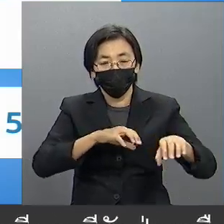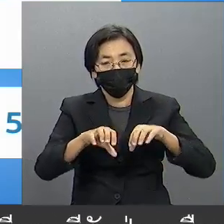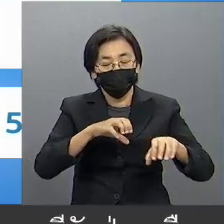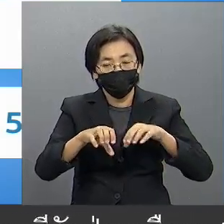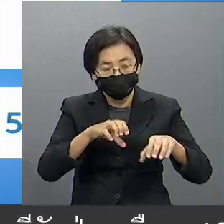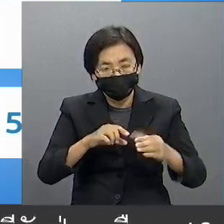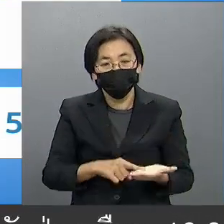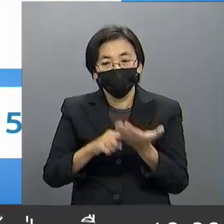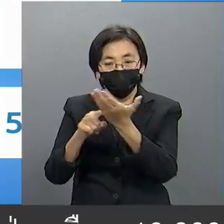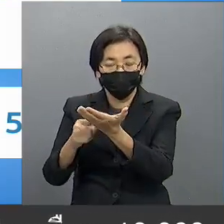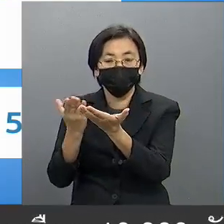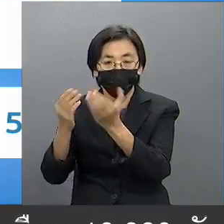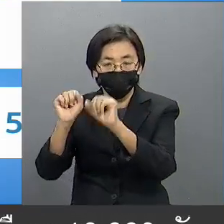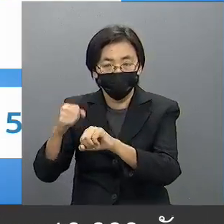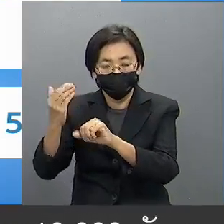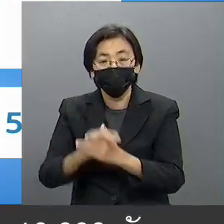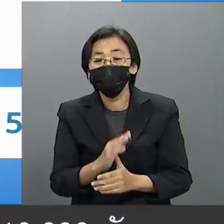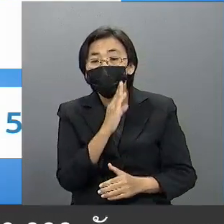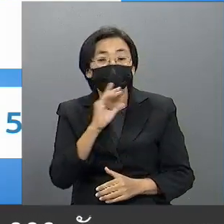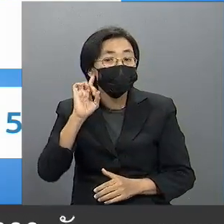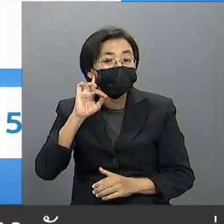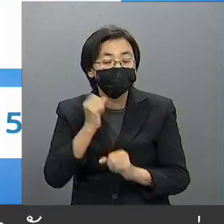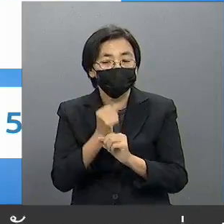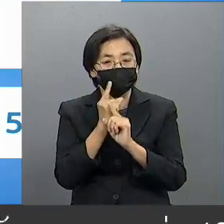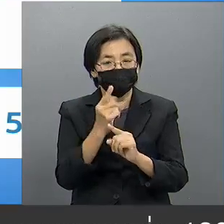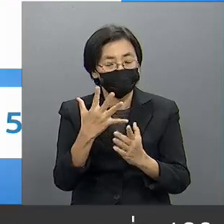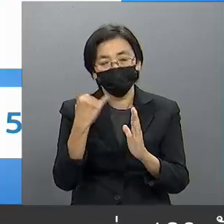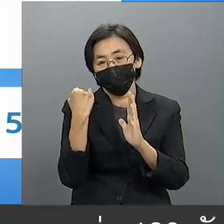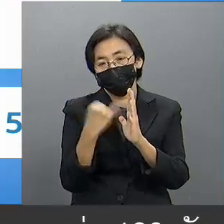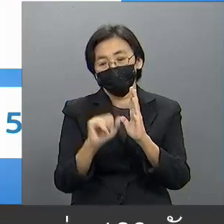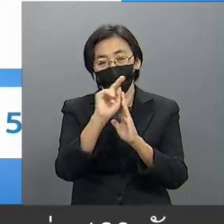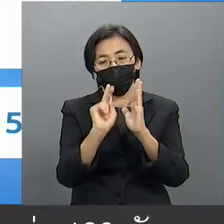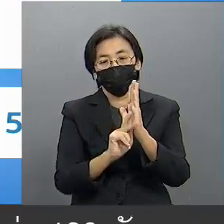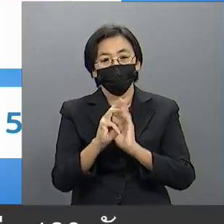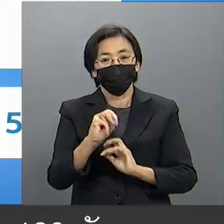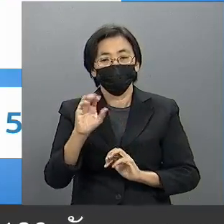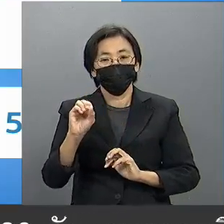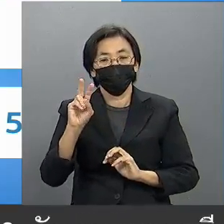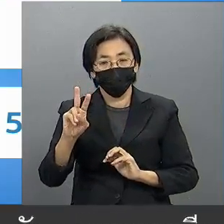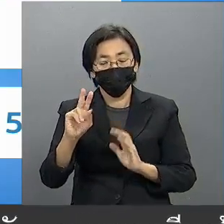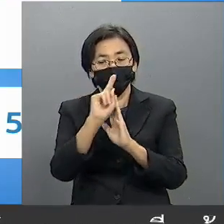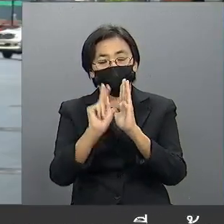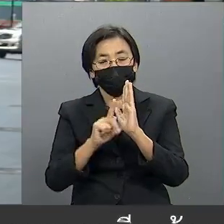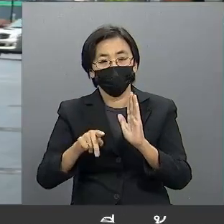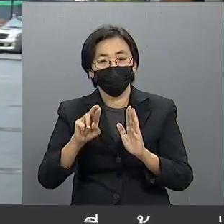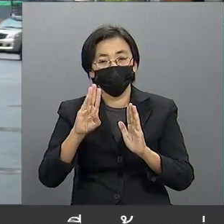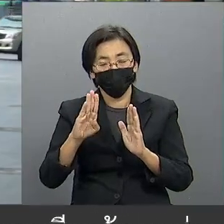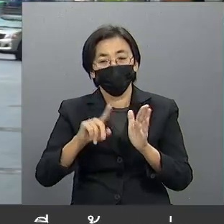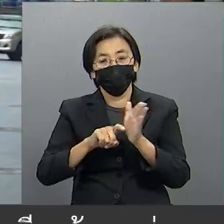นะคะผู้ฝ่าฝืนไม่ปฏิบัติตามเนี่ยมีความผิดตามมาตรา 52แห่งพรบโรคติดต่อปี